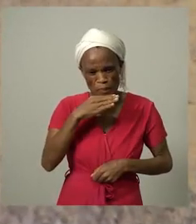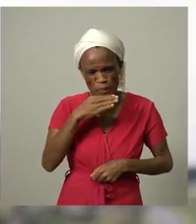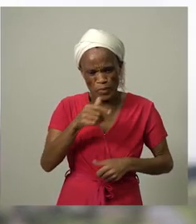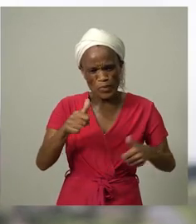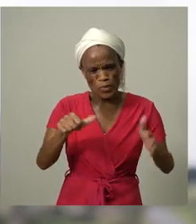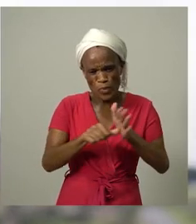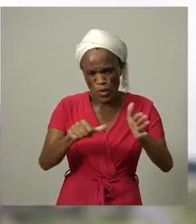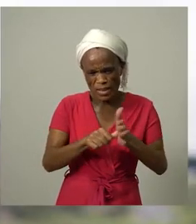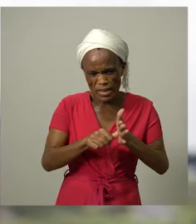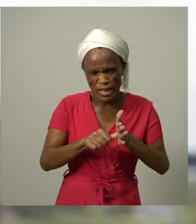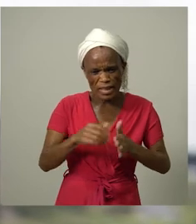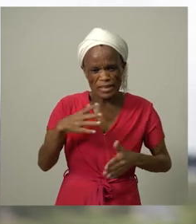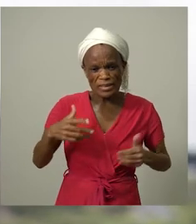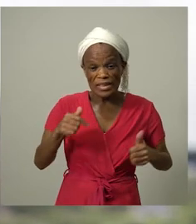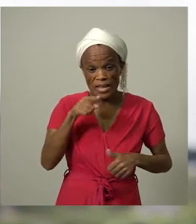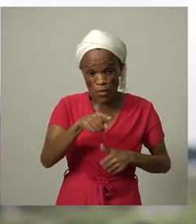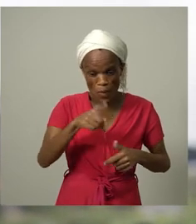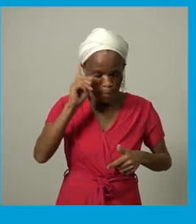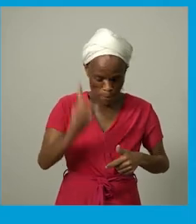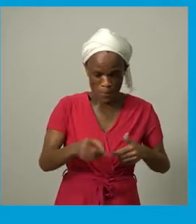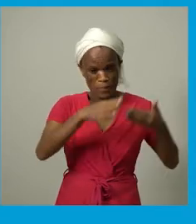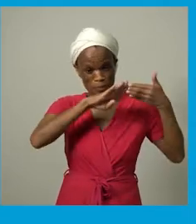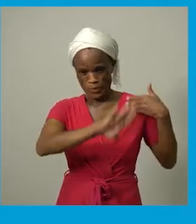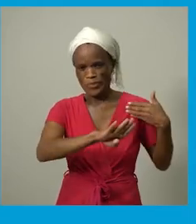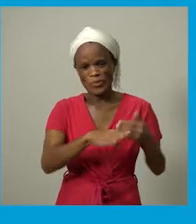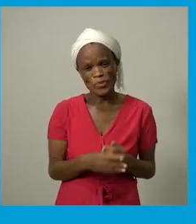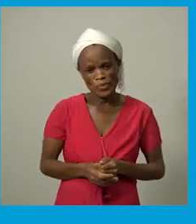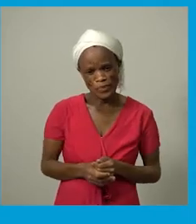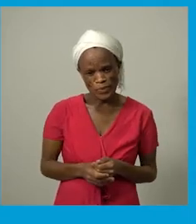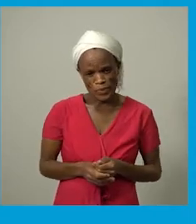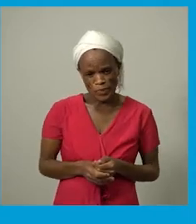into enhle yile ukuthi siyagwemeka.